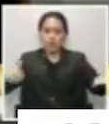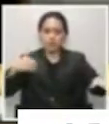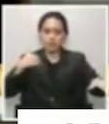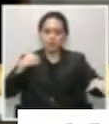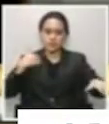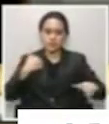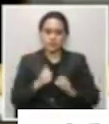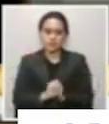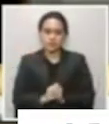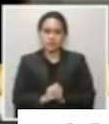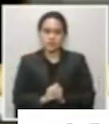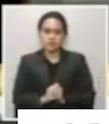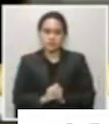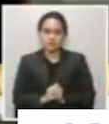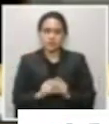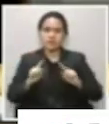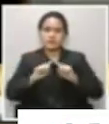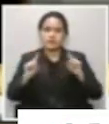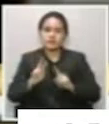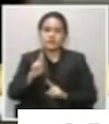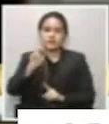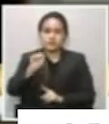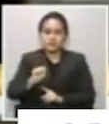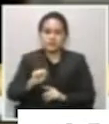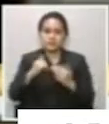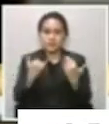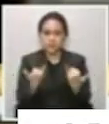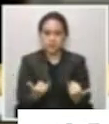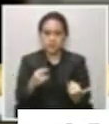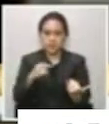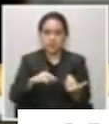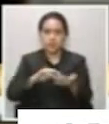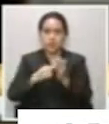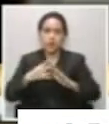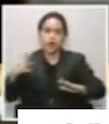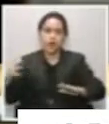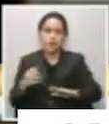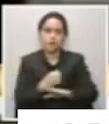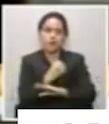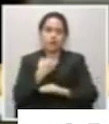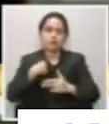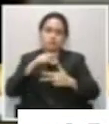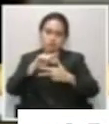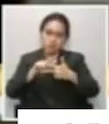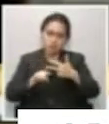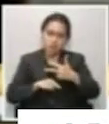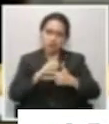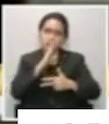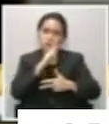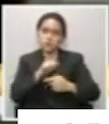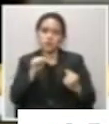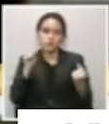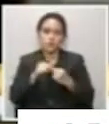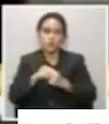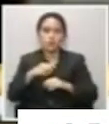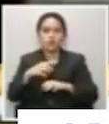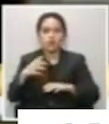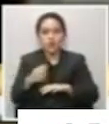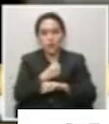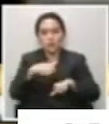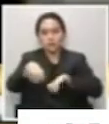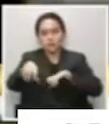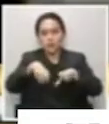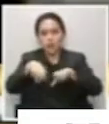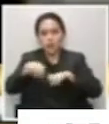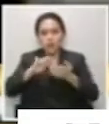ณะสภาของเราซึ่งอยู่ใน3อำนาจถ้ายังเกรงอำนาจฝ่ายบริหารทั้งที่เป็นข้อเท็จจริ